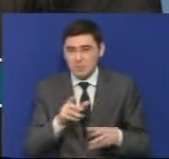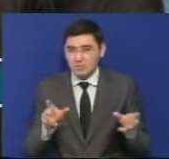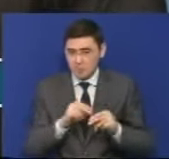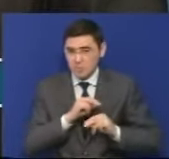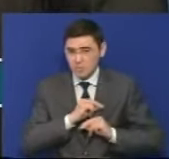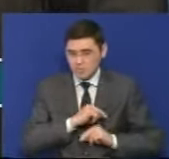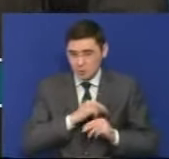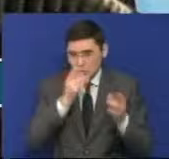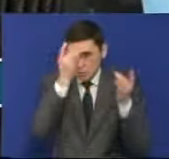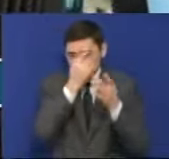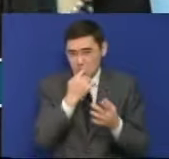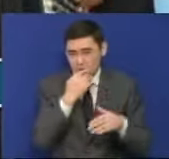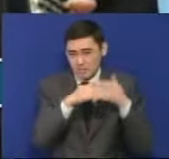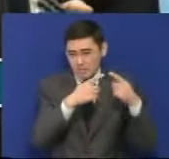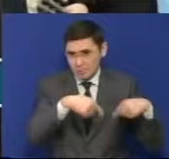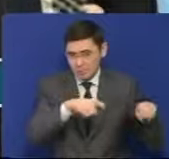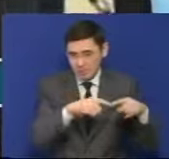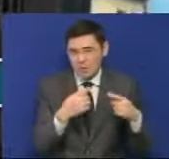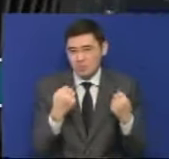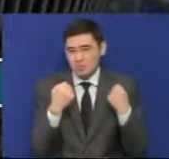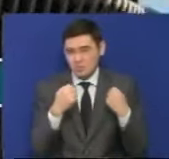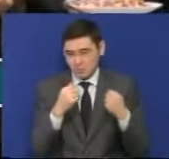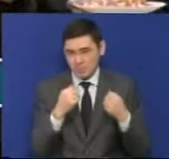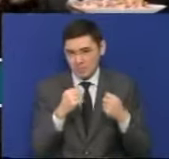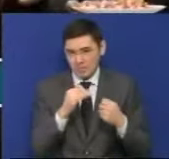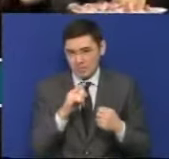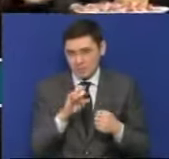отдела культуры и развития языков и отдела физической культуры и спорта.